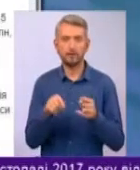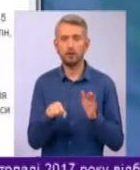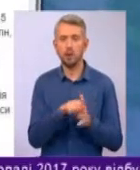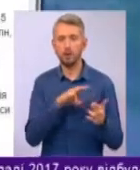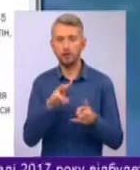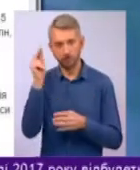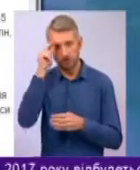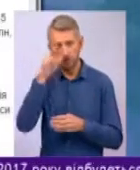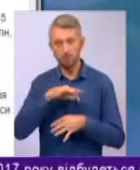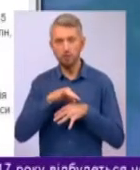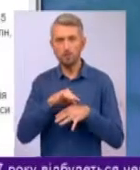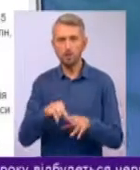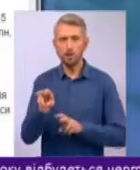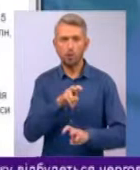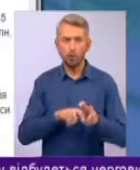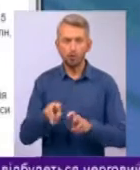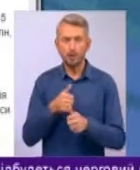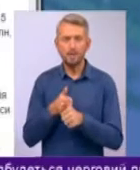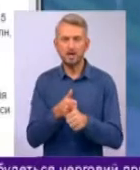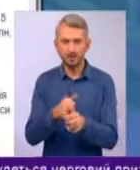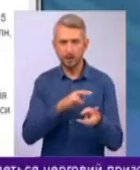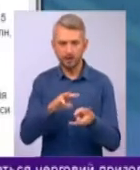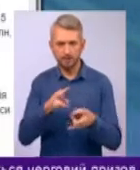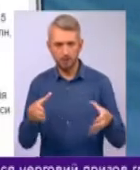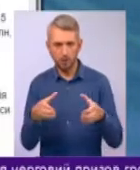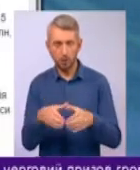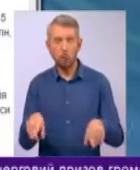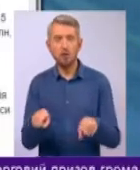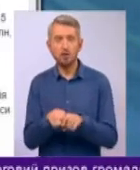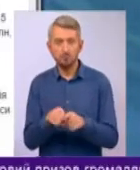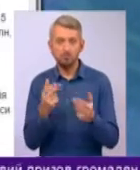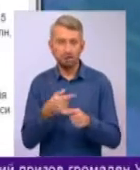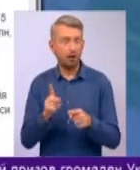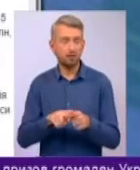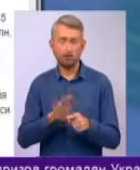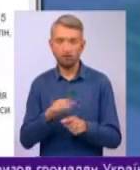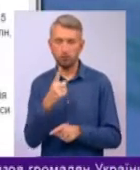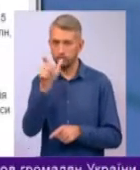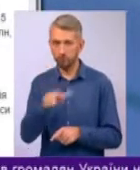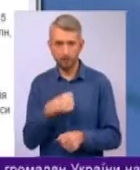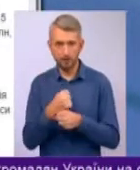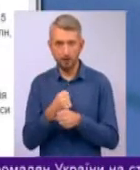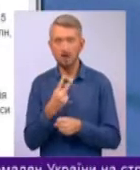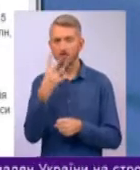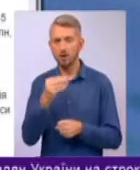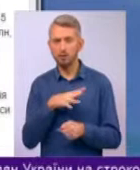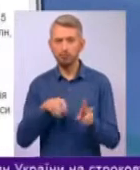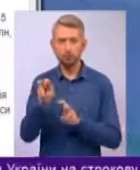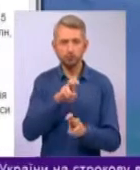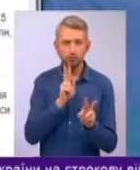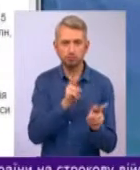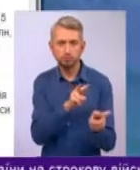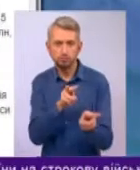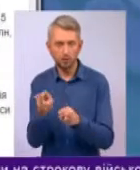навчань були проведені обшуки і переслідування диверсійних груп. Так, це діло не однієї людини. І два дні проходили пошуки і ведення цих